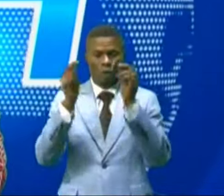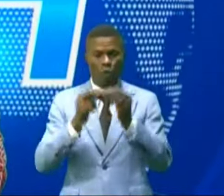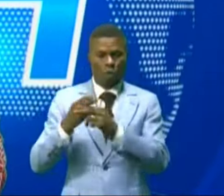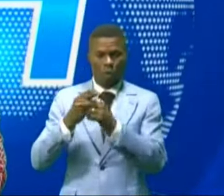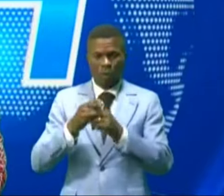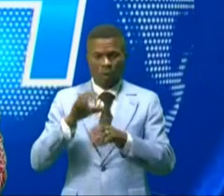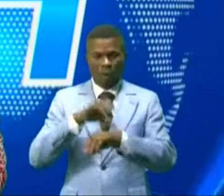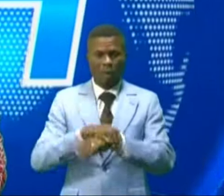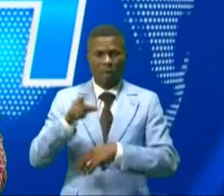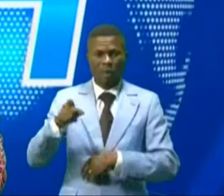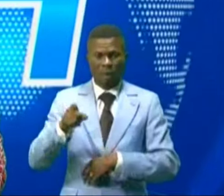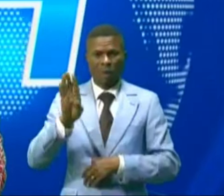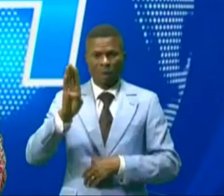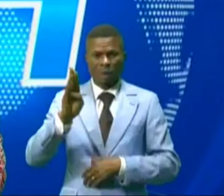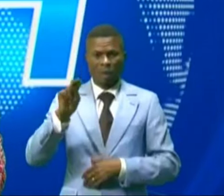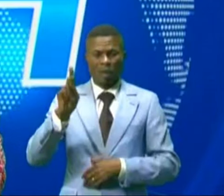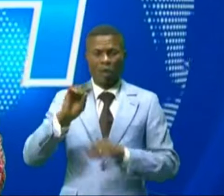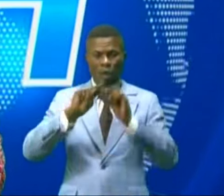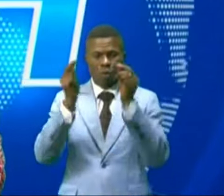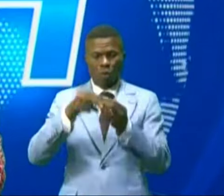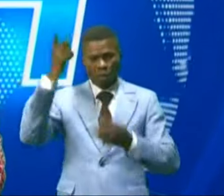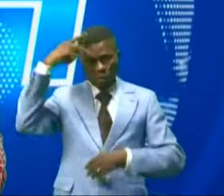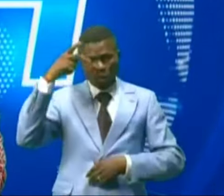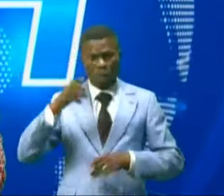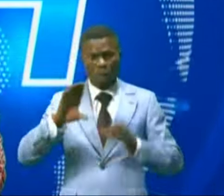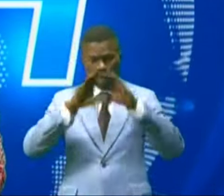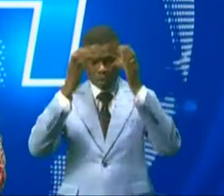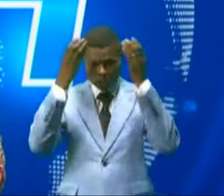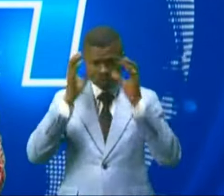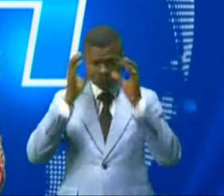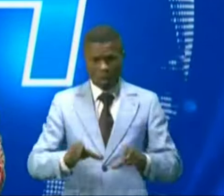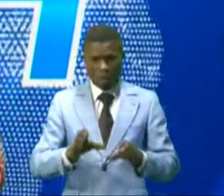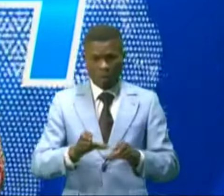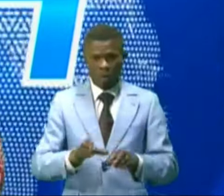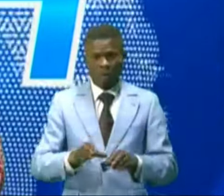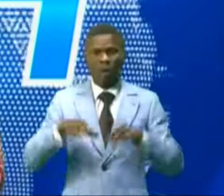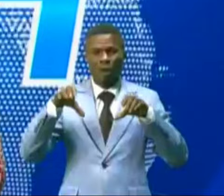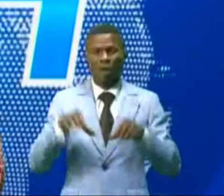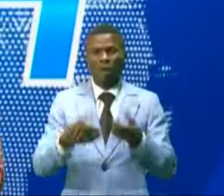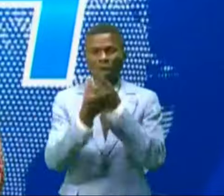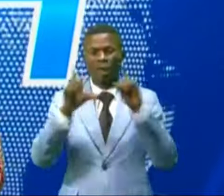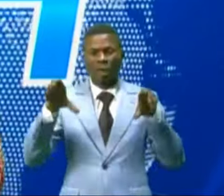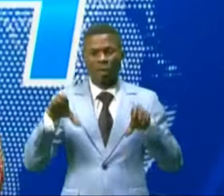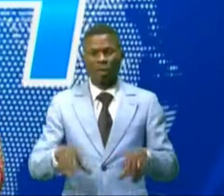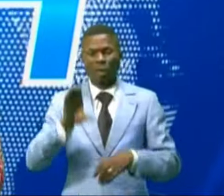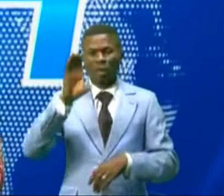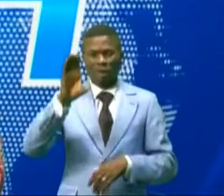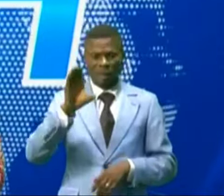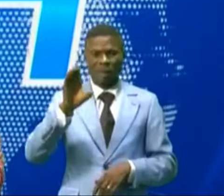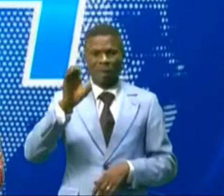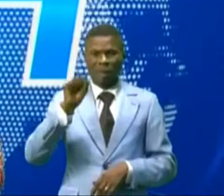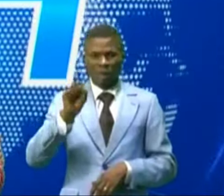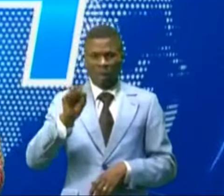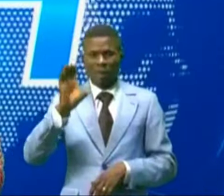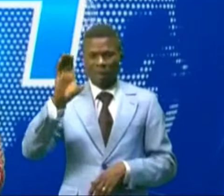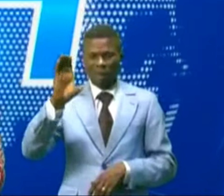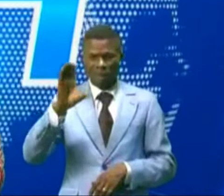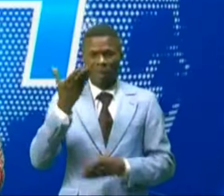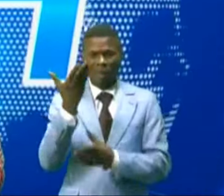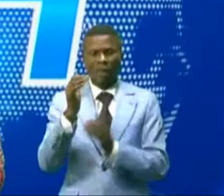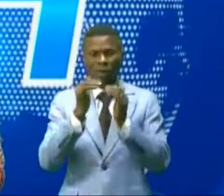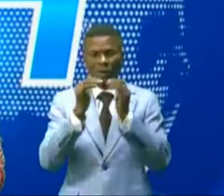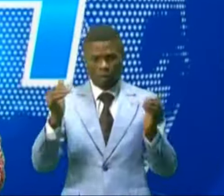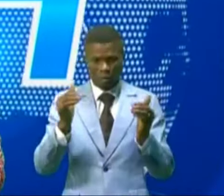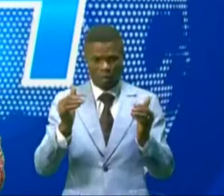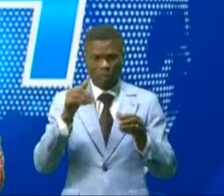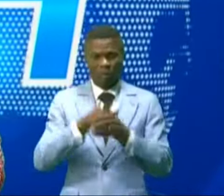à Bounia. Son parti politique, la Convention fédérale du Congo, CFC, appelle à l'apaisement. Au cours